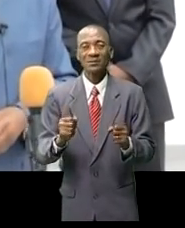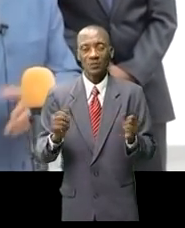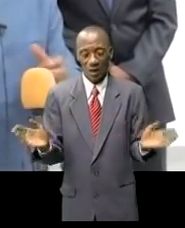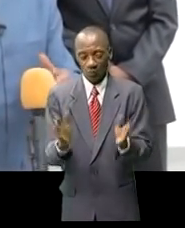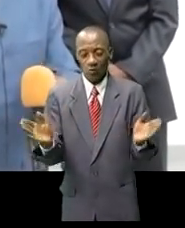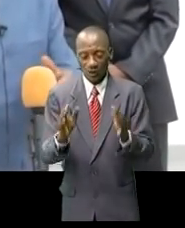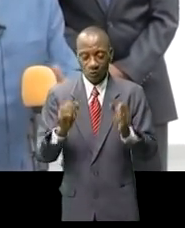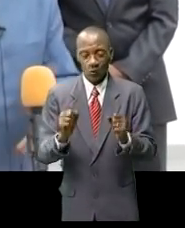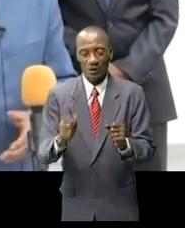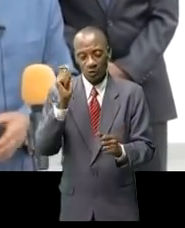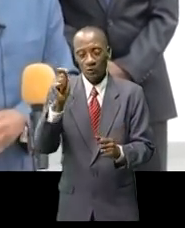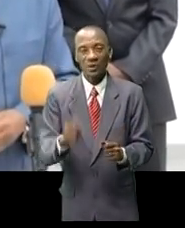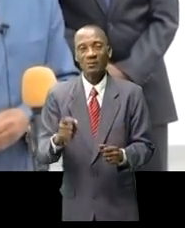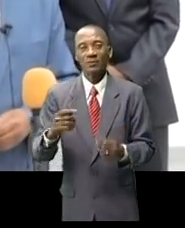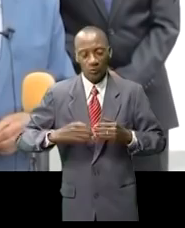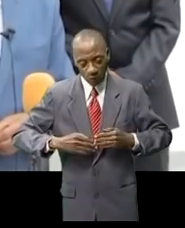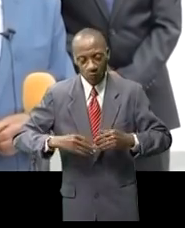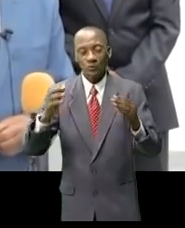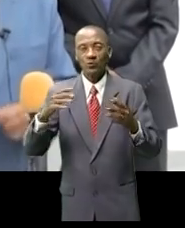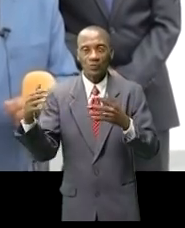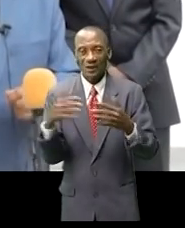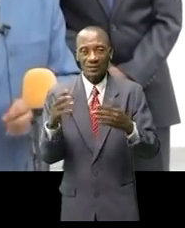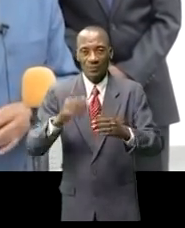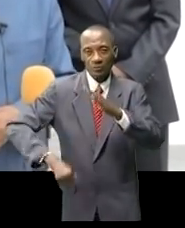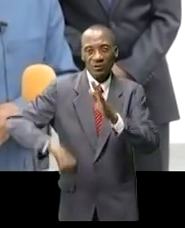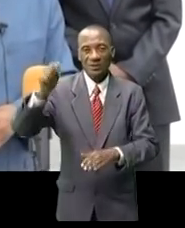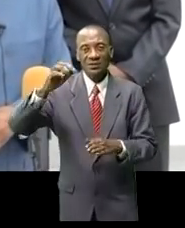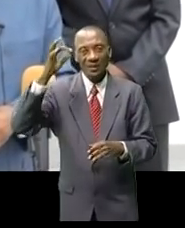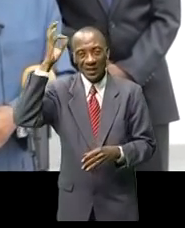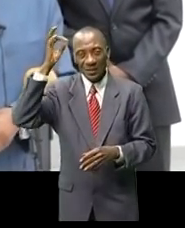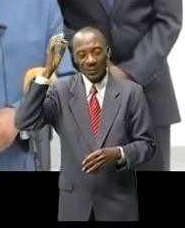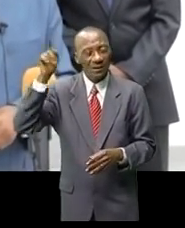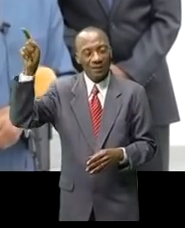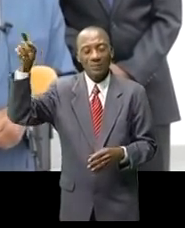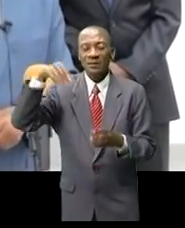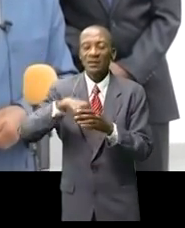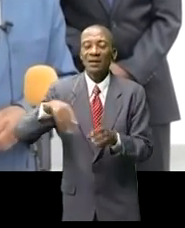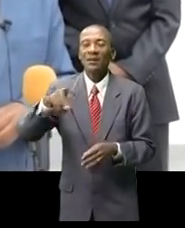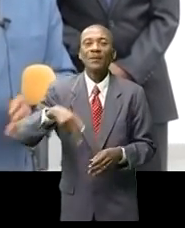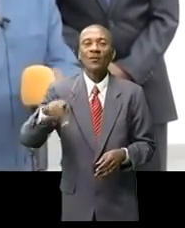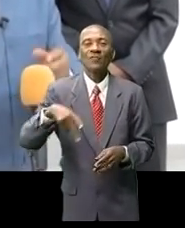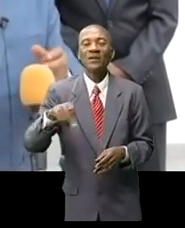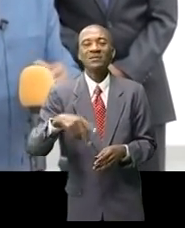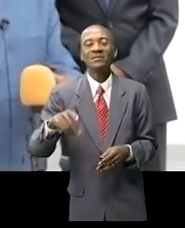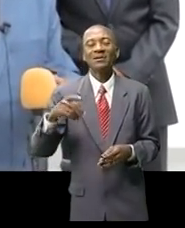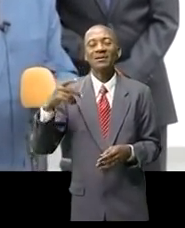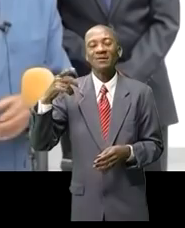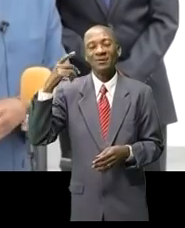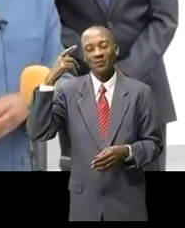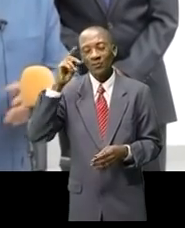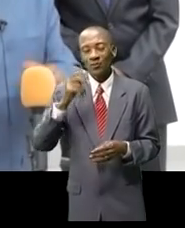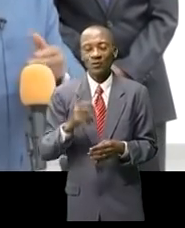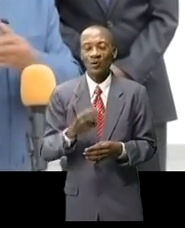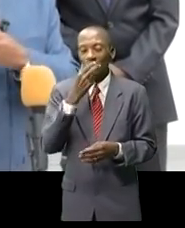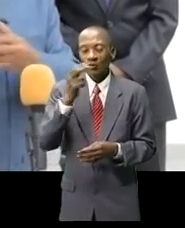de leur envoyer un peu de café pour soutenir l'action du chef de l'État. Par ailleurs, au même moment,